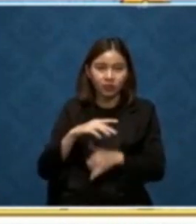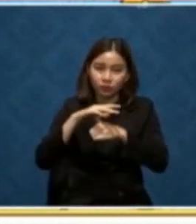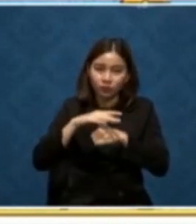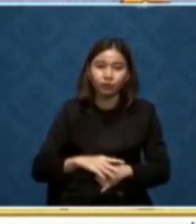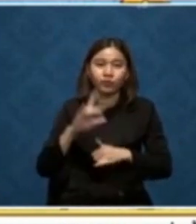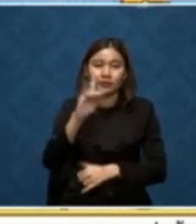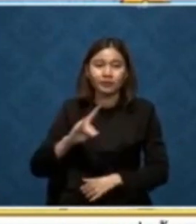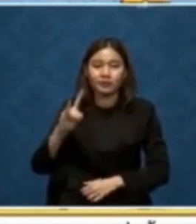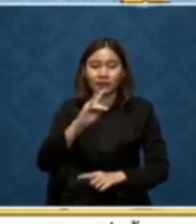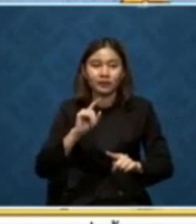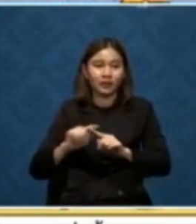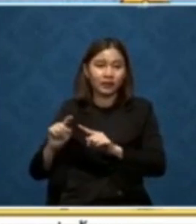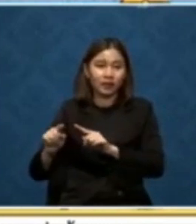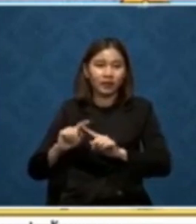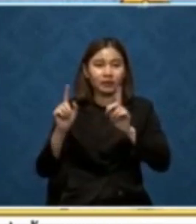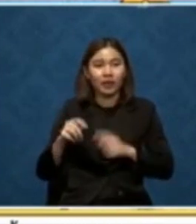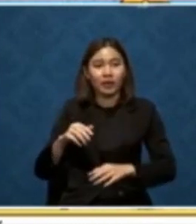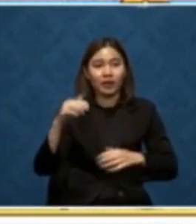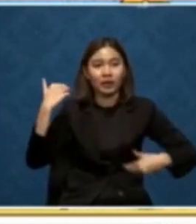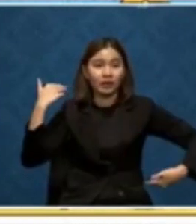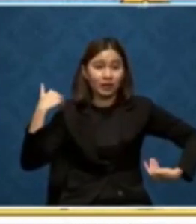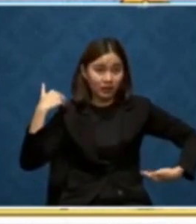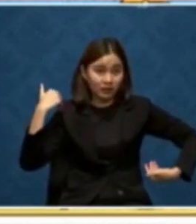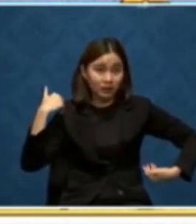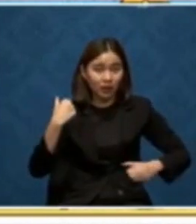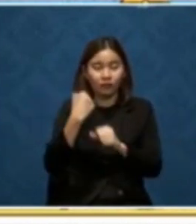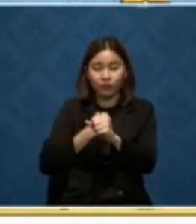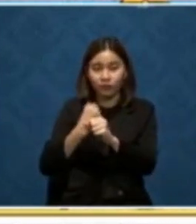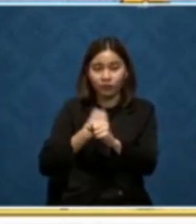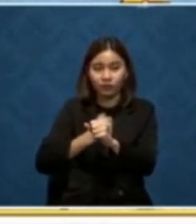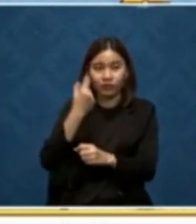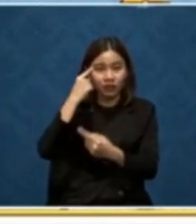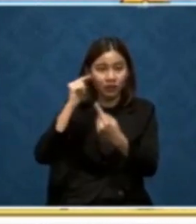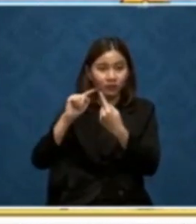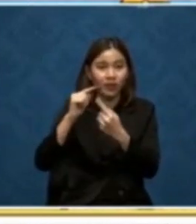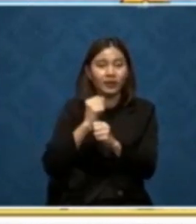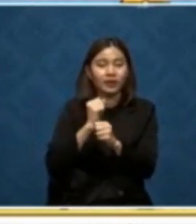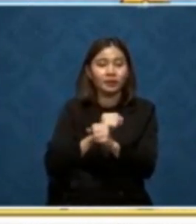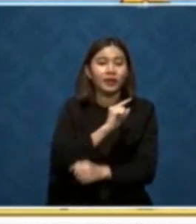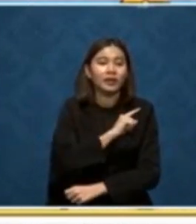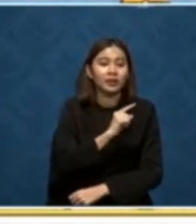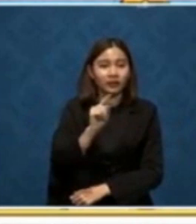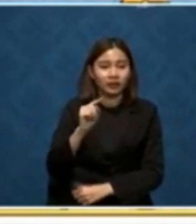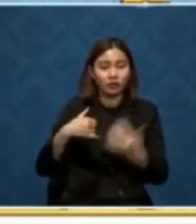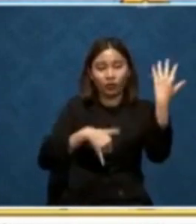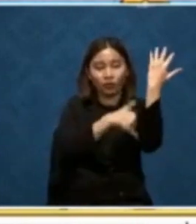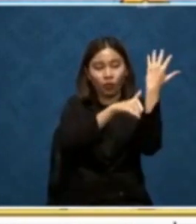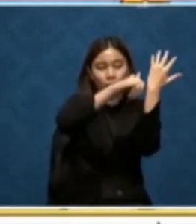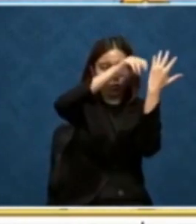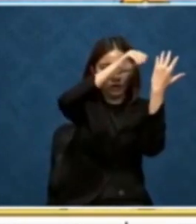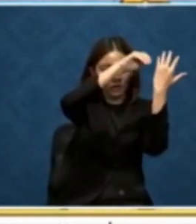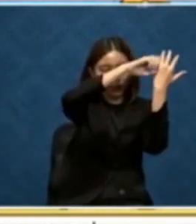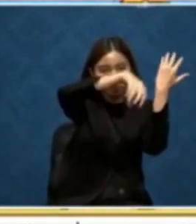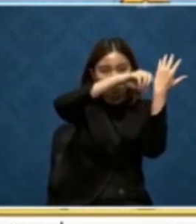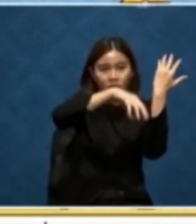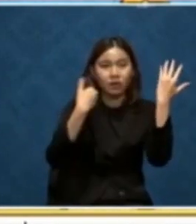กรรมสัตว์ทั้งที่ลิงเหล่านั้นถูกฝึกมาเพื่อภารกิจดังกล่าวเลยทำให้มีการปิ